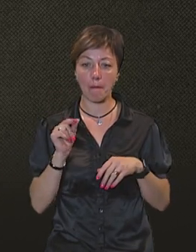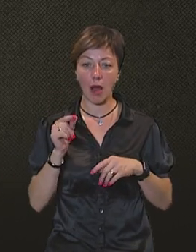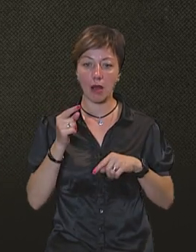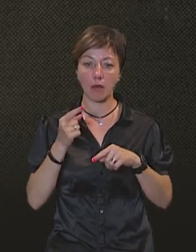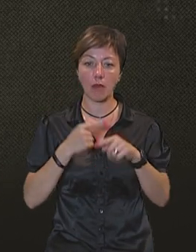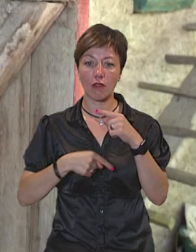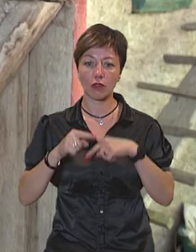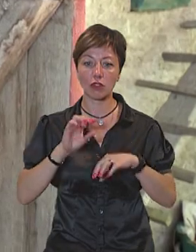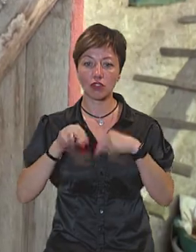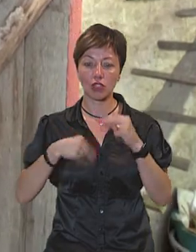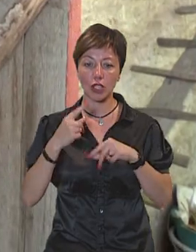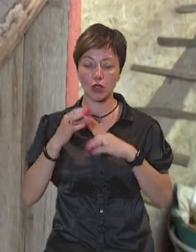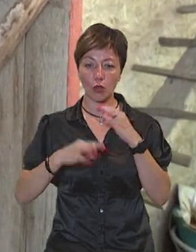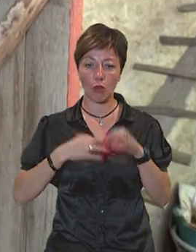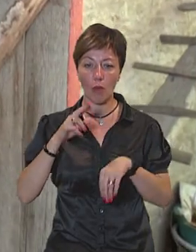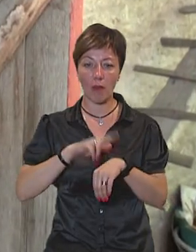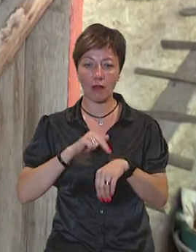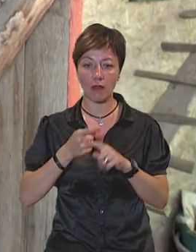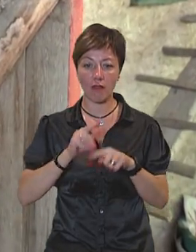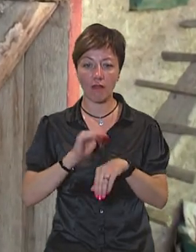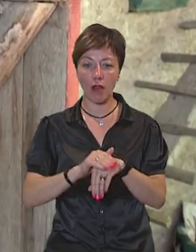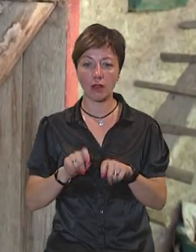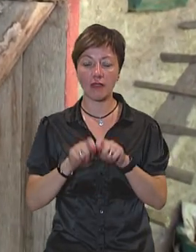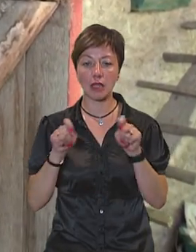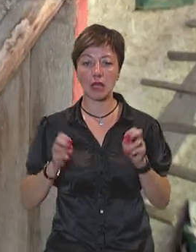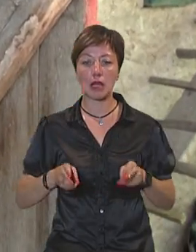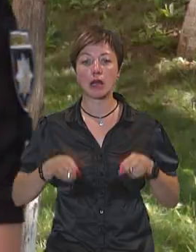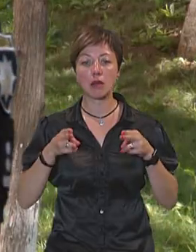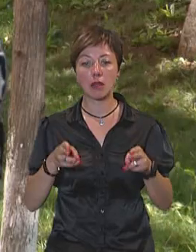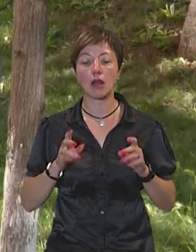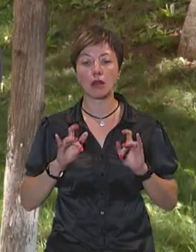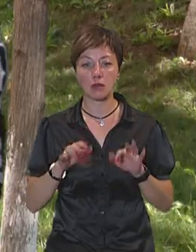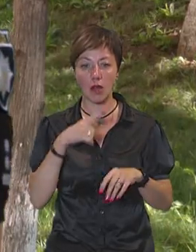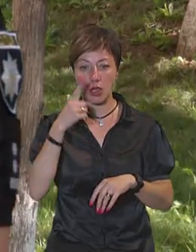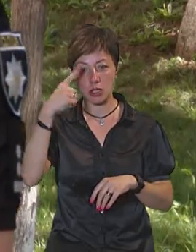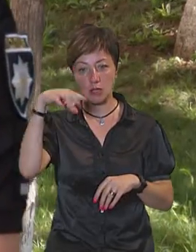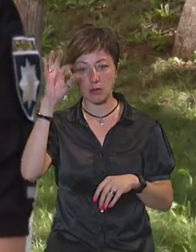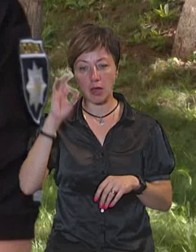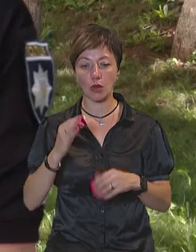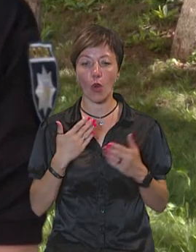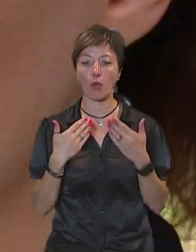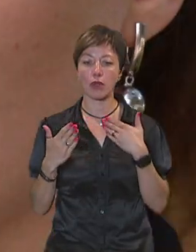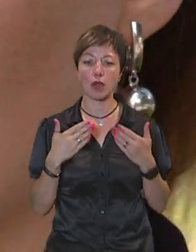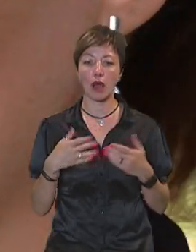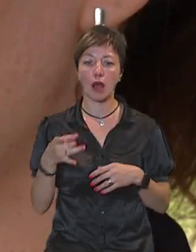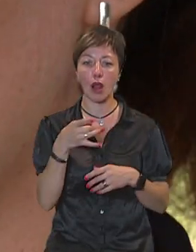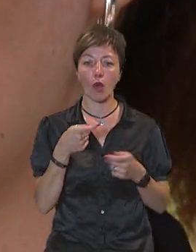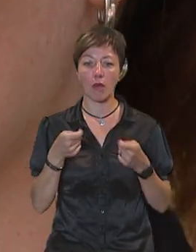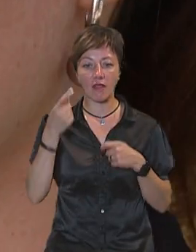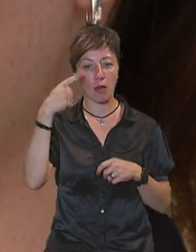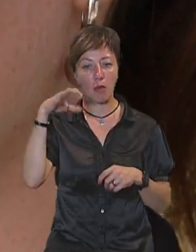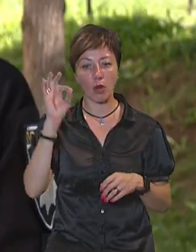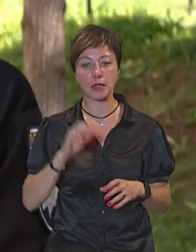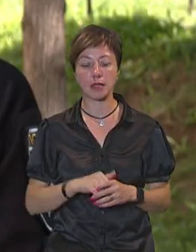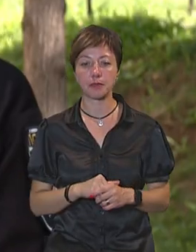повернулась через добу. Правоохоронці за даним фактом відкрили кримінальне провадження, каже інспекторка з комунікації райуправління поліції